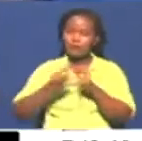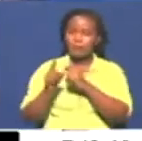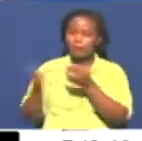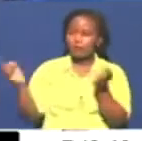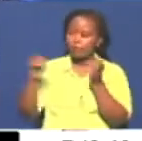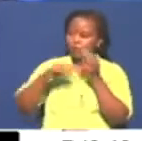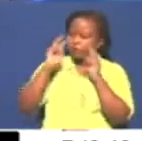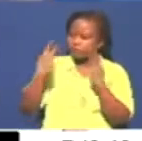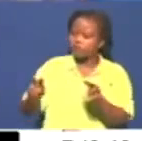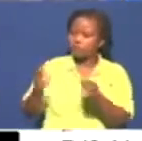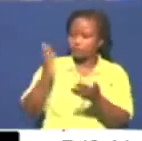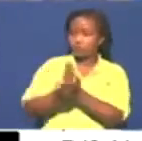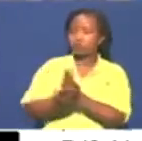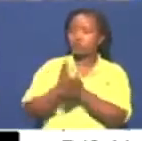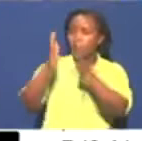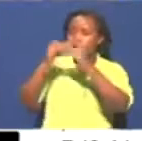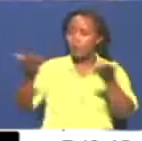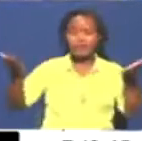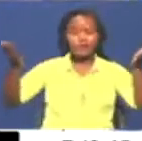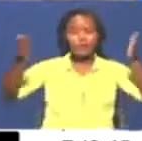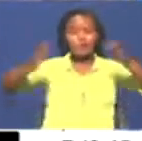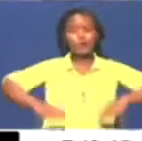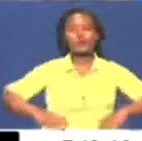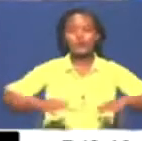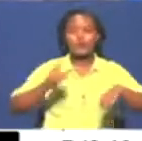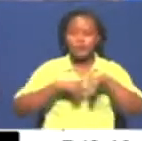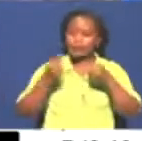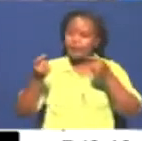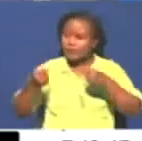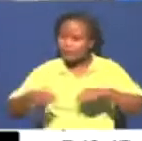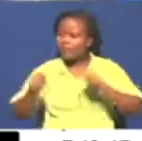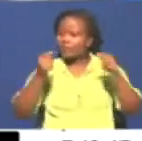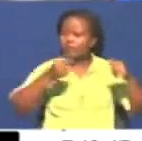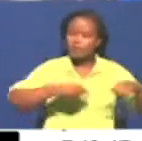imeanguka. Na tulipojaribu kuona vile mambo itakuwa,